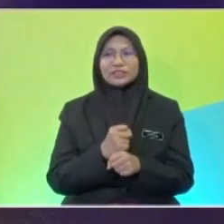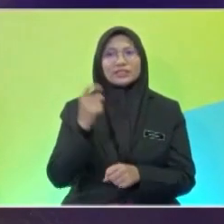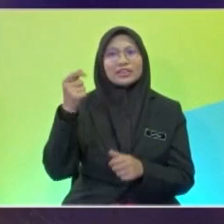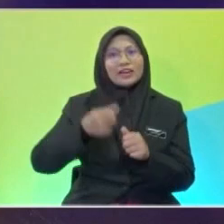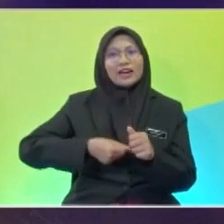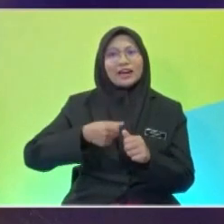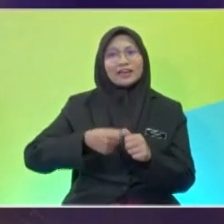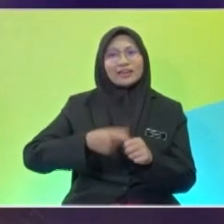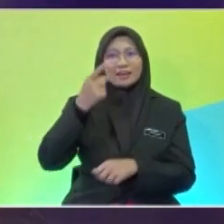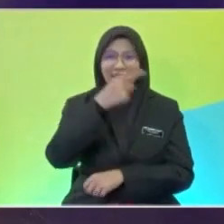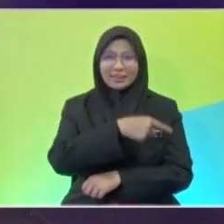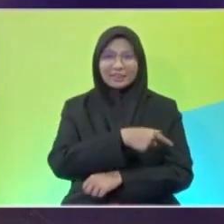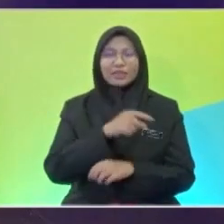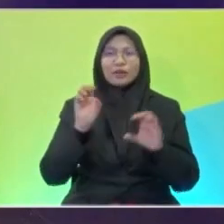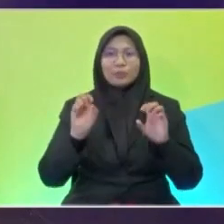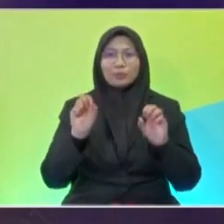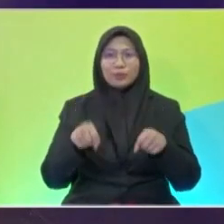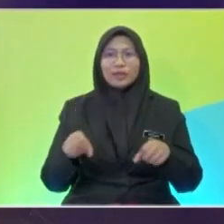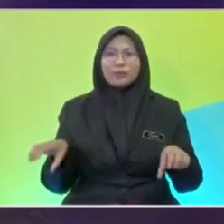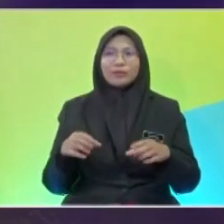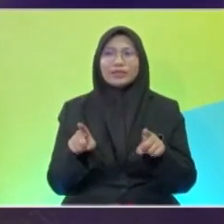tapi kita lakukan sama-sama